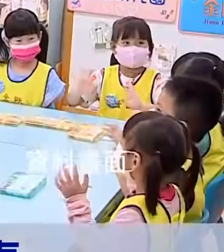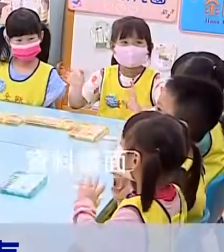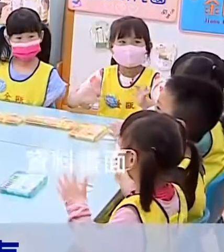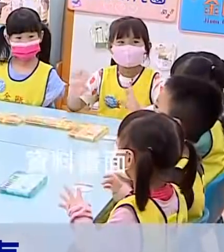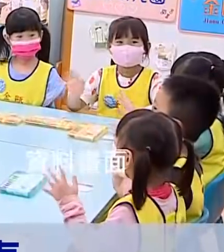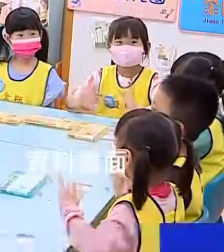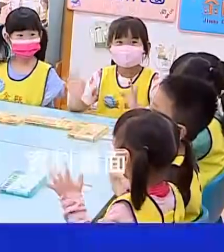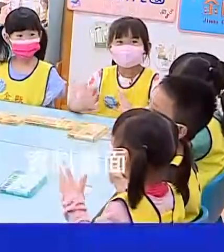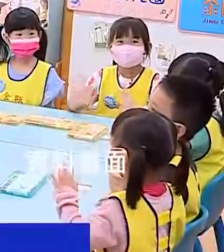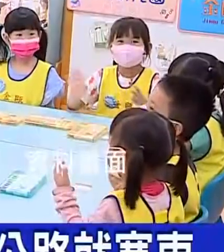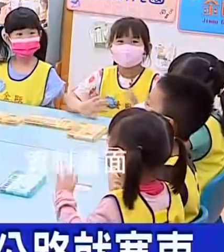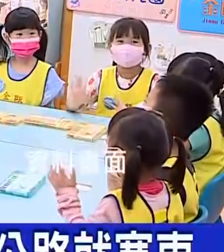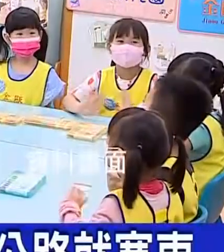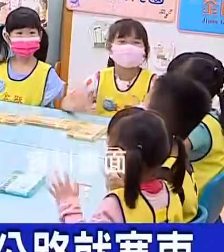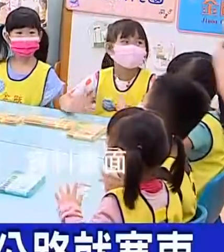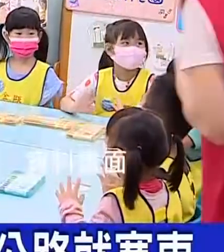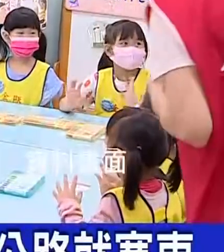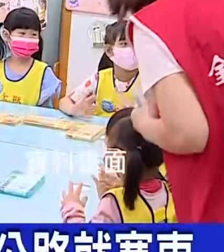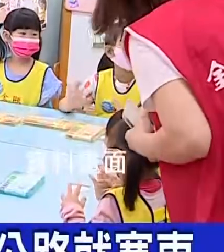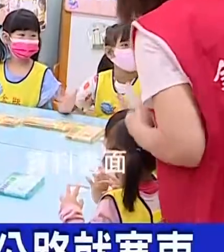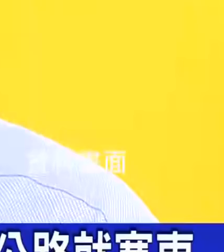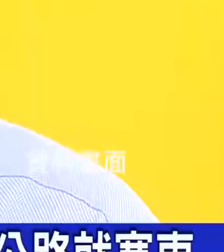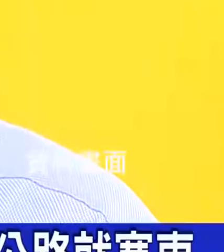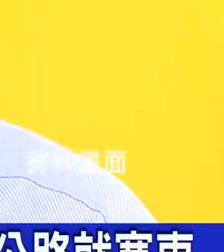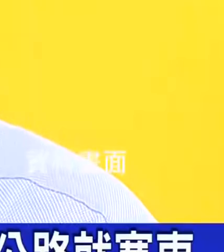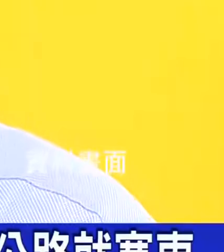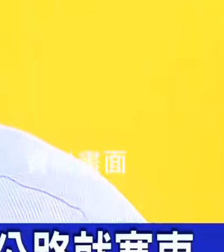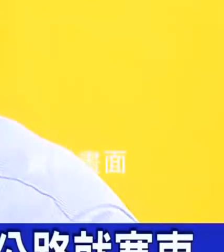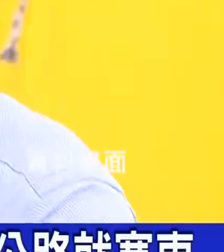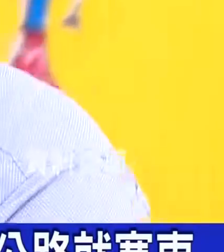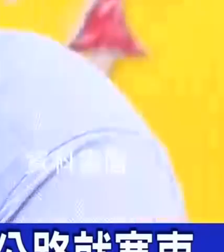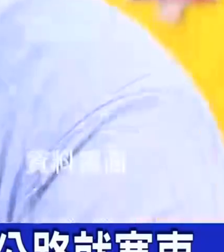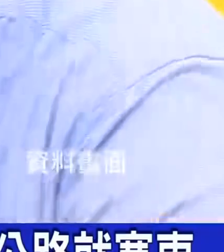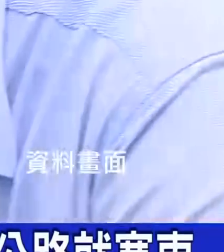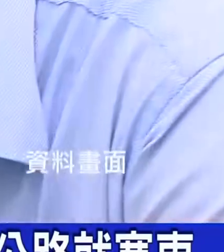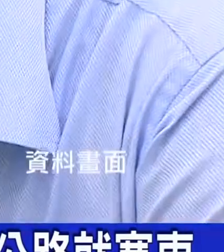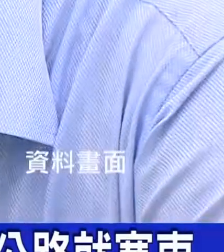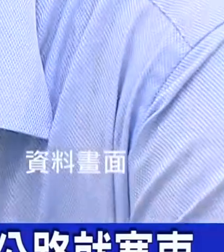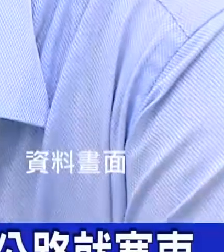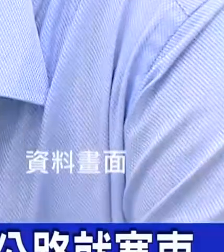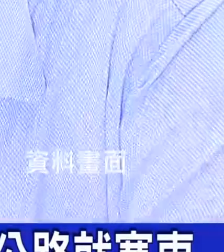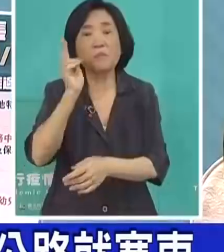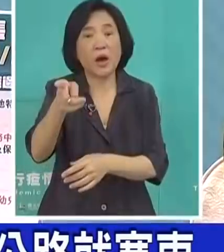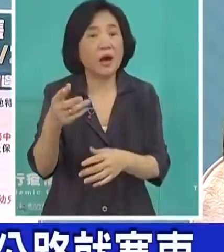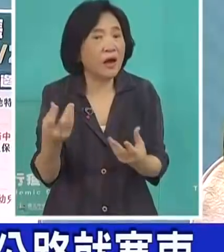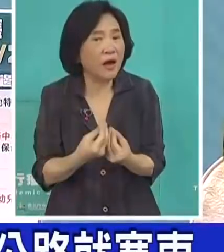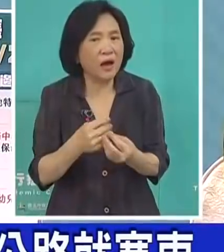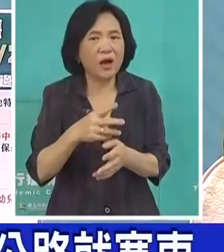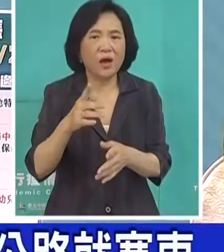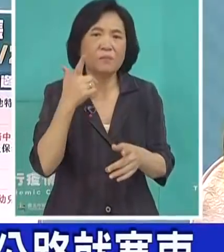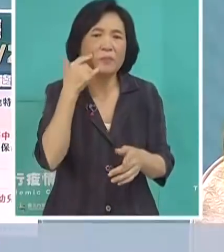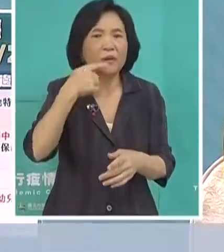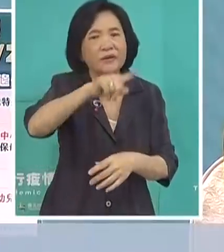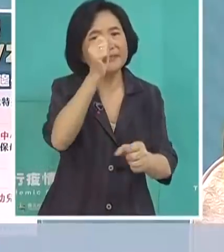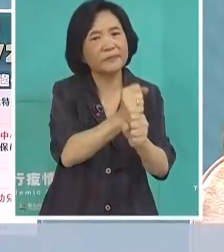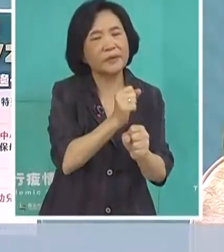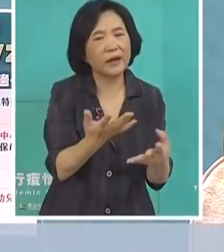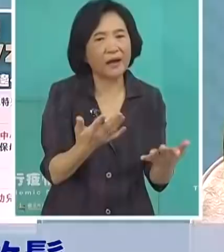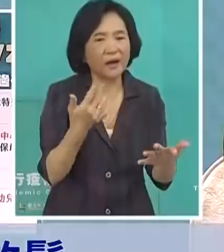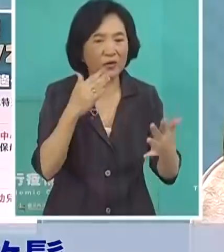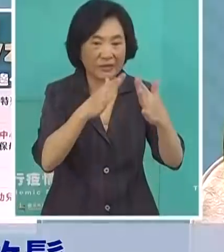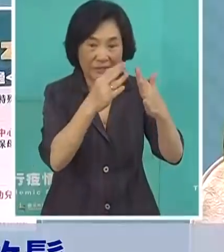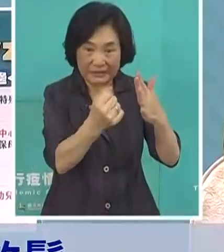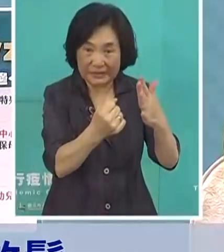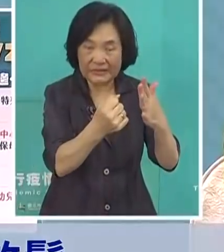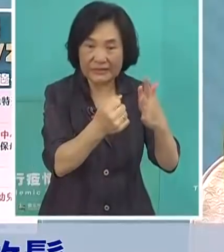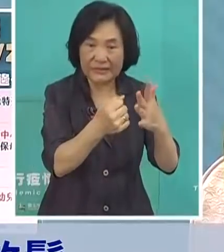车。 不认同四级封城，只是3级管制再延长。柯文哲松松紧箍咒，就怕父母先崩溃。 父母还是要去上班嘛，居家保